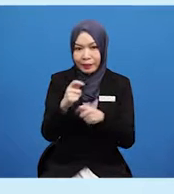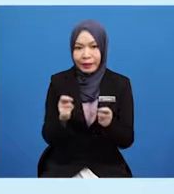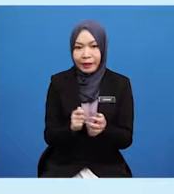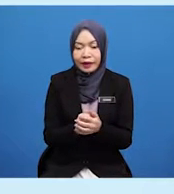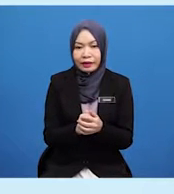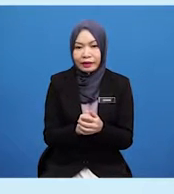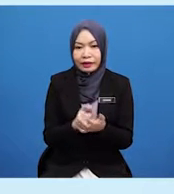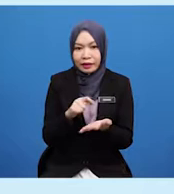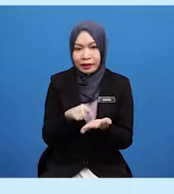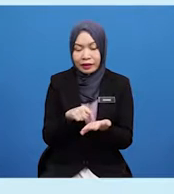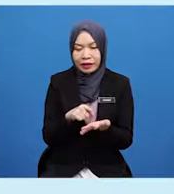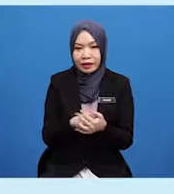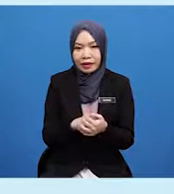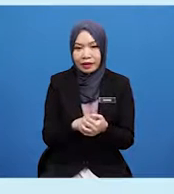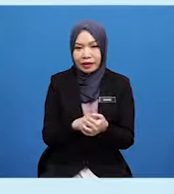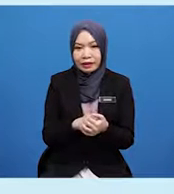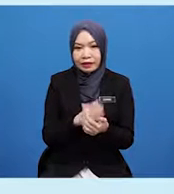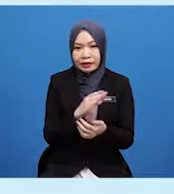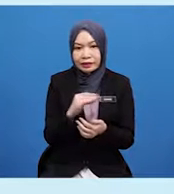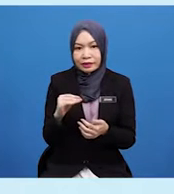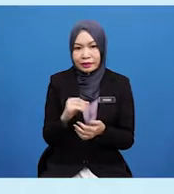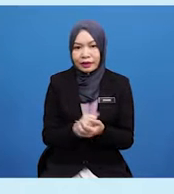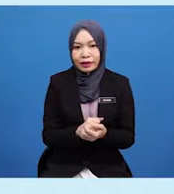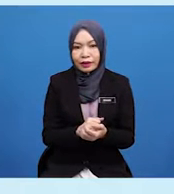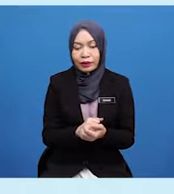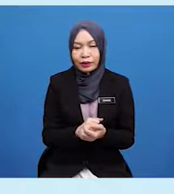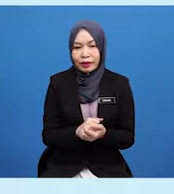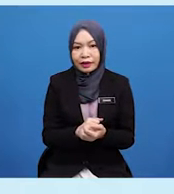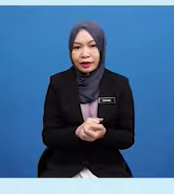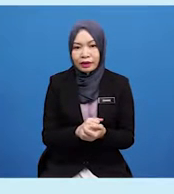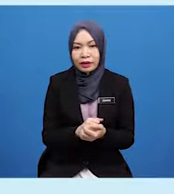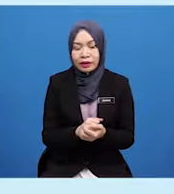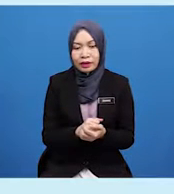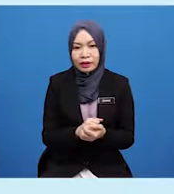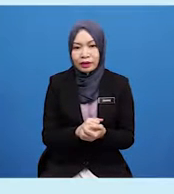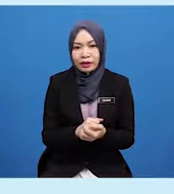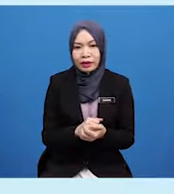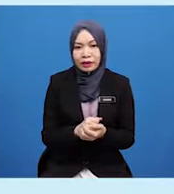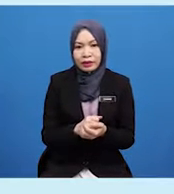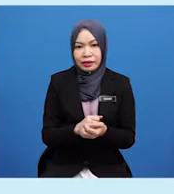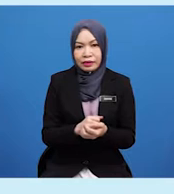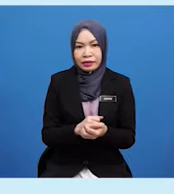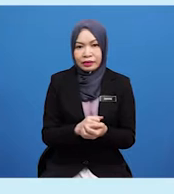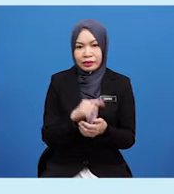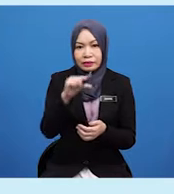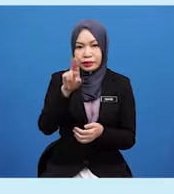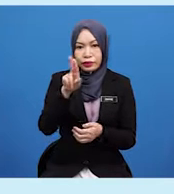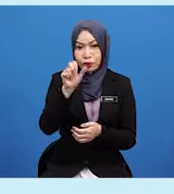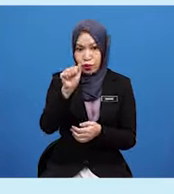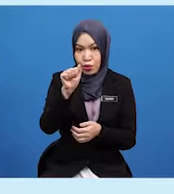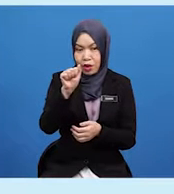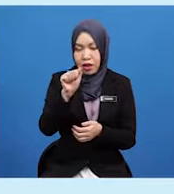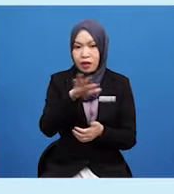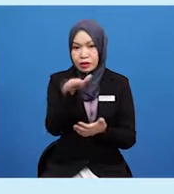kuota Bond Filipina buah pada Line Myanmar lengkung perak